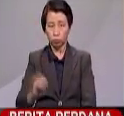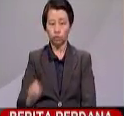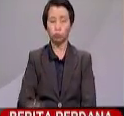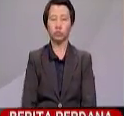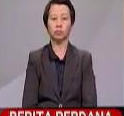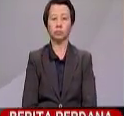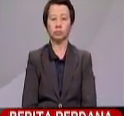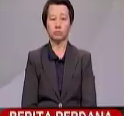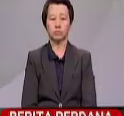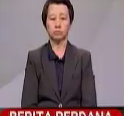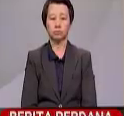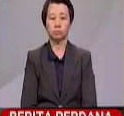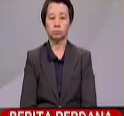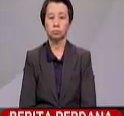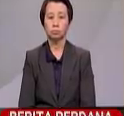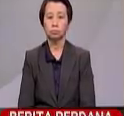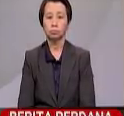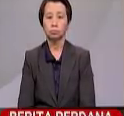181%.